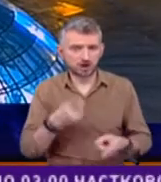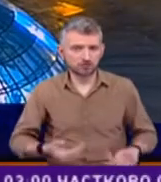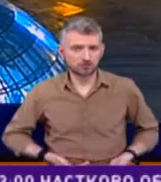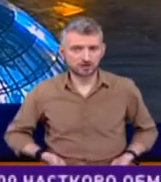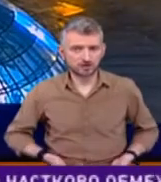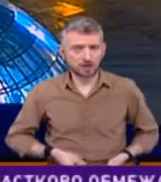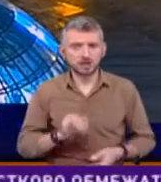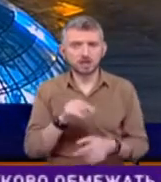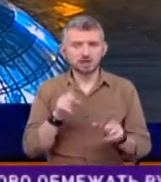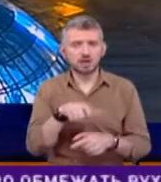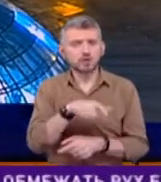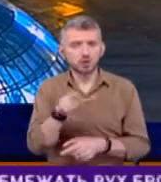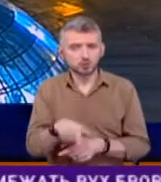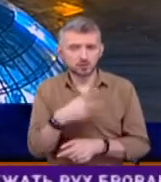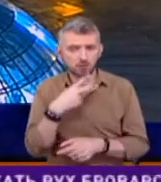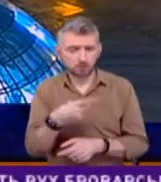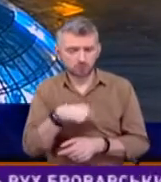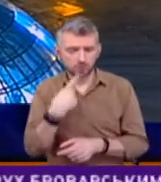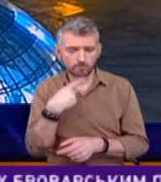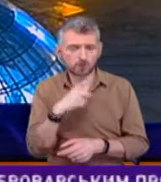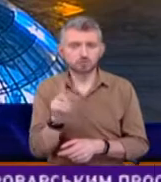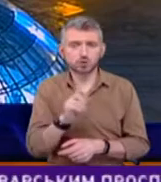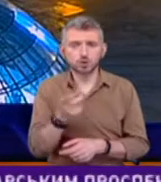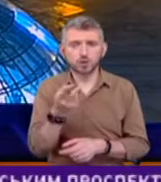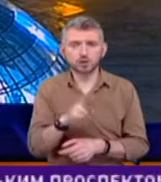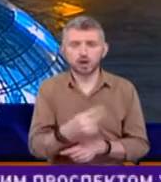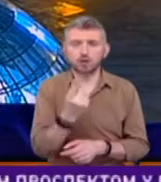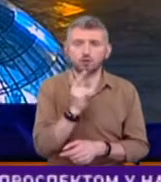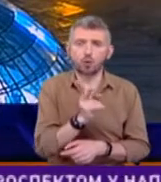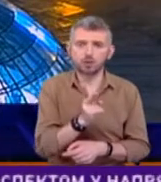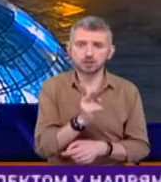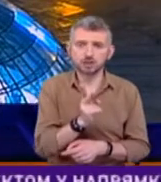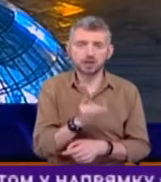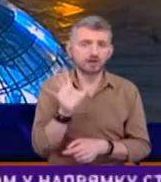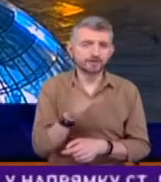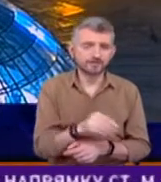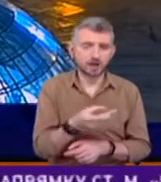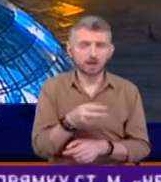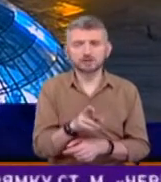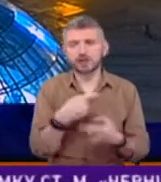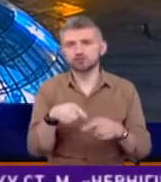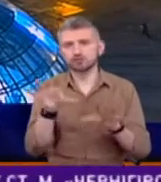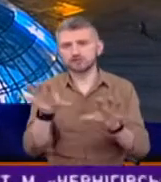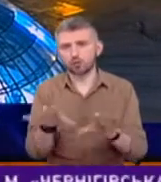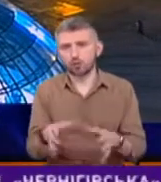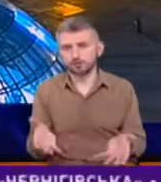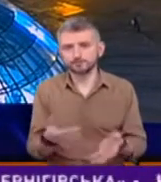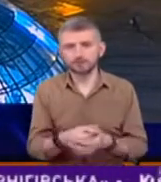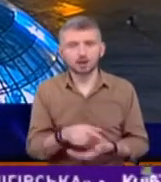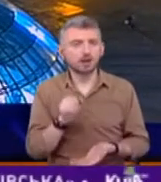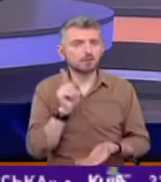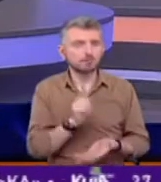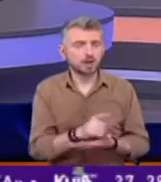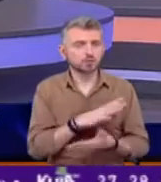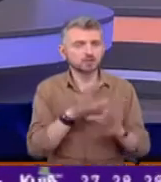життя. І от навіть люди, бачите, ми тут говоримо про те, що для одних все, для інших там закони і так далі. Тобто має бути